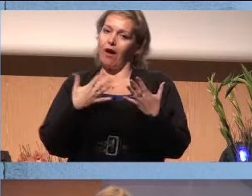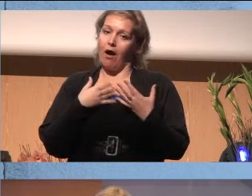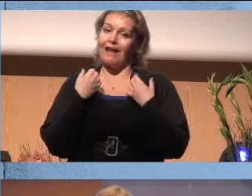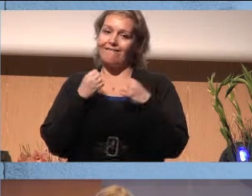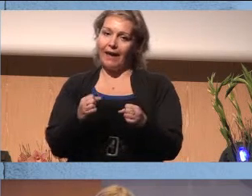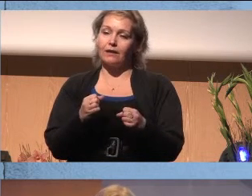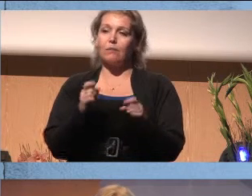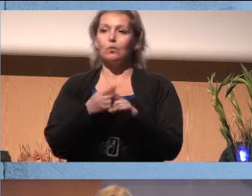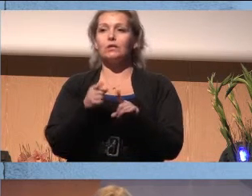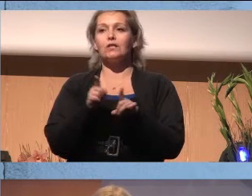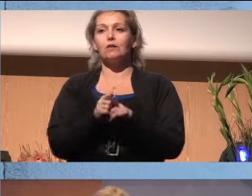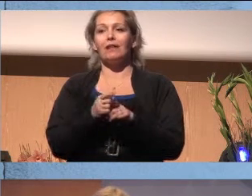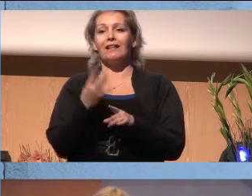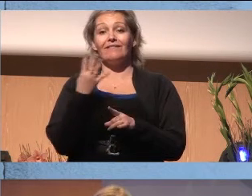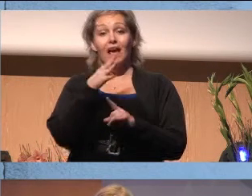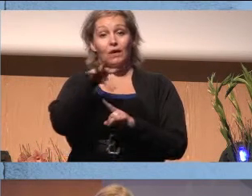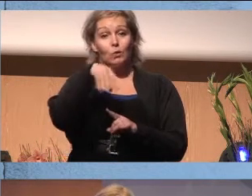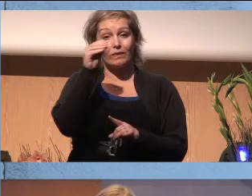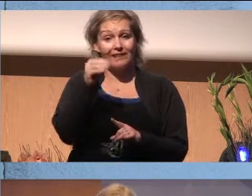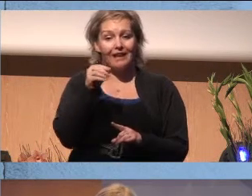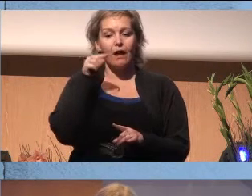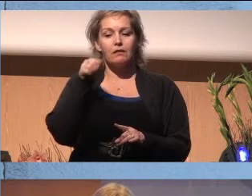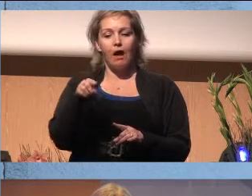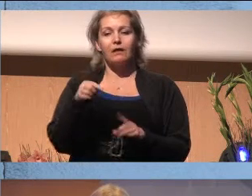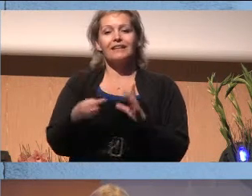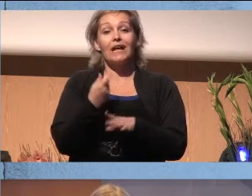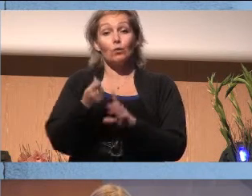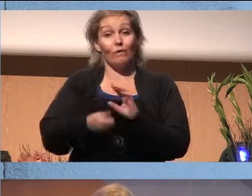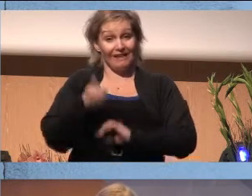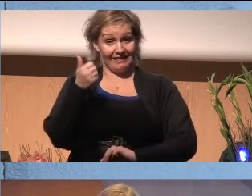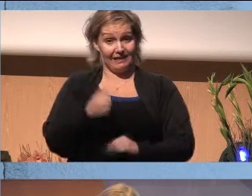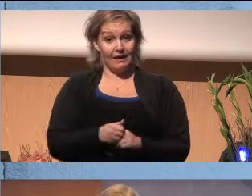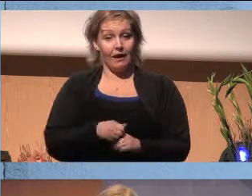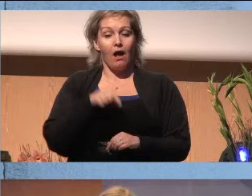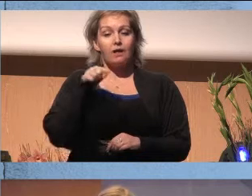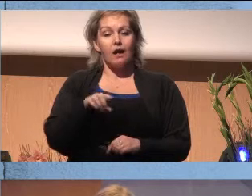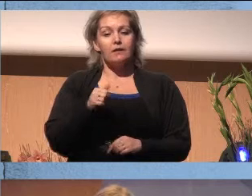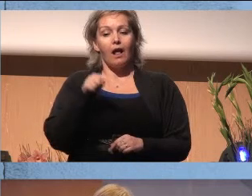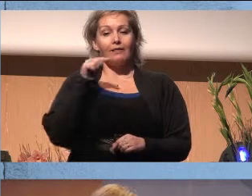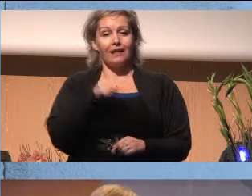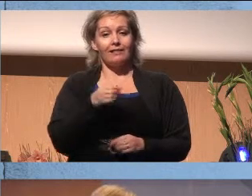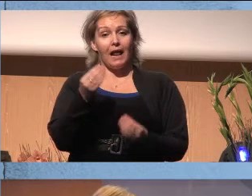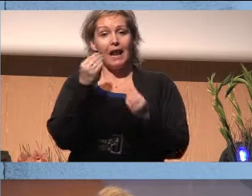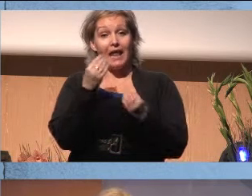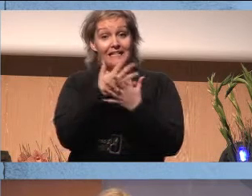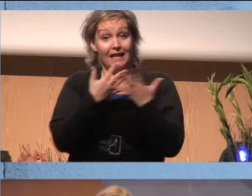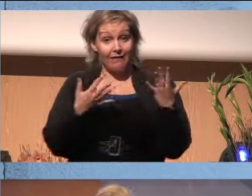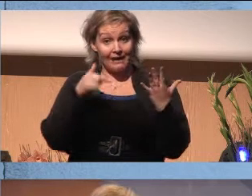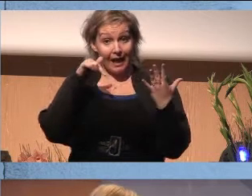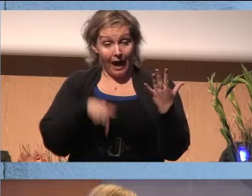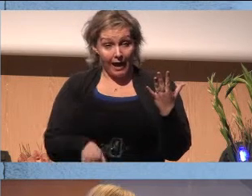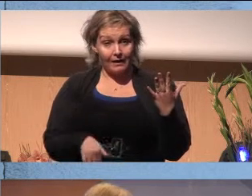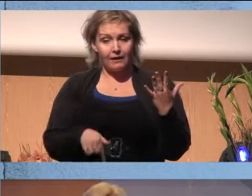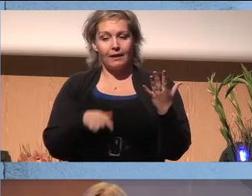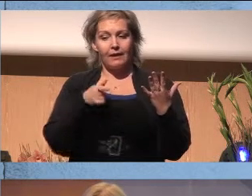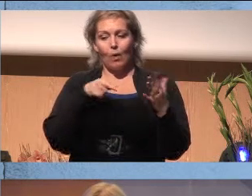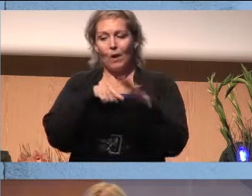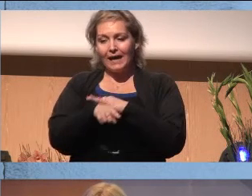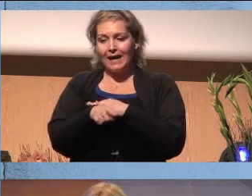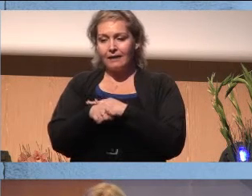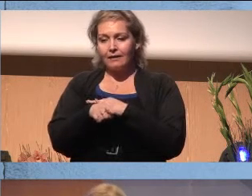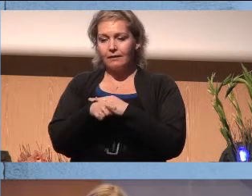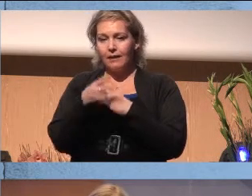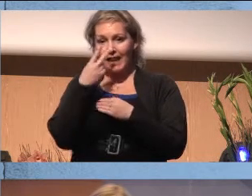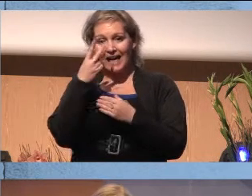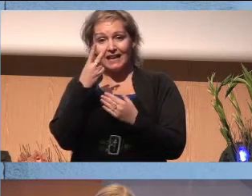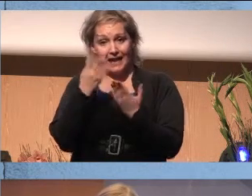Så det sånn at den 4. juni, da skal det skje noe viktig. For da skal dette læringsnettverket her gå inn og lese